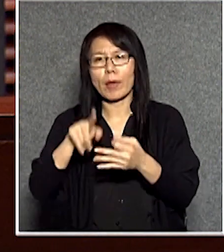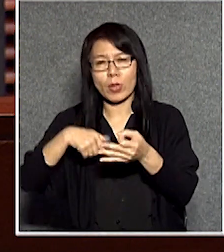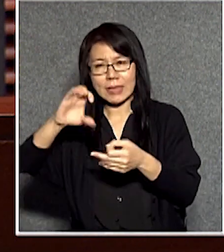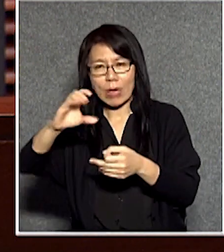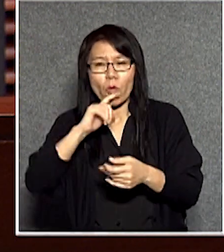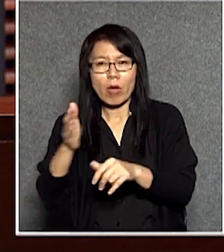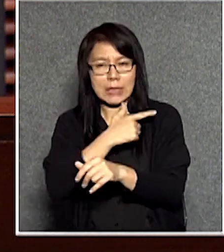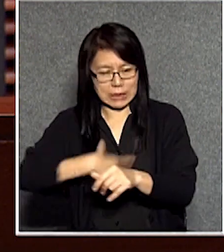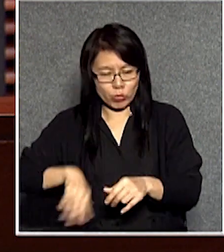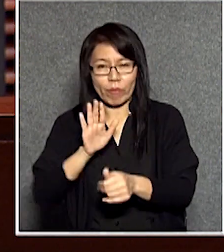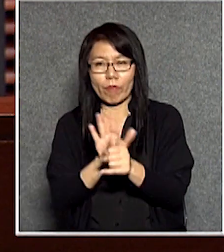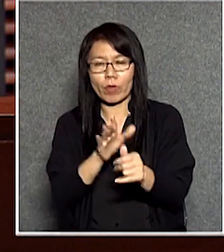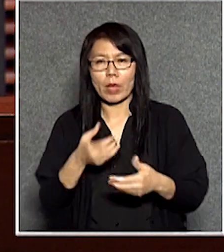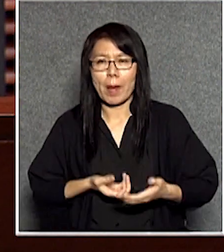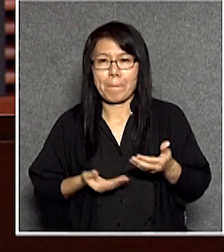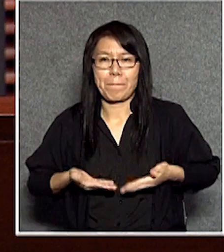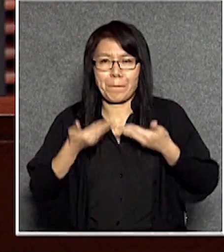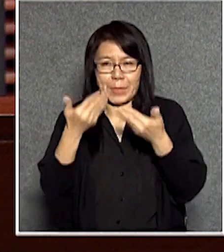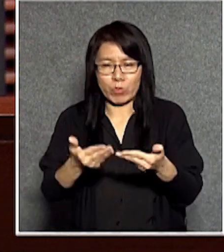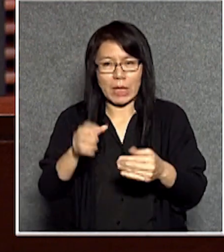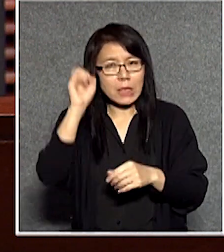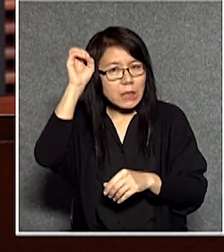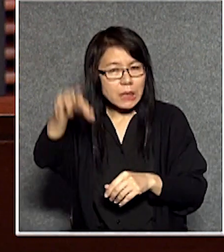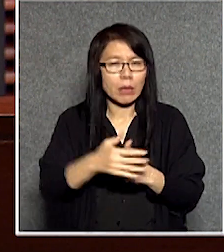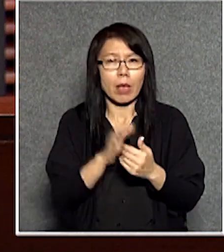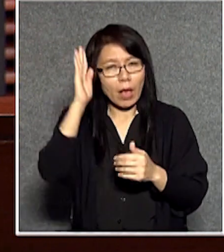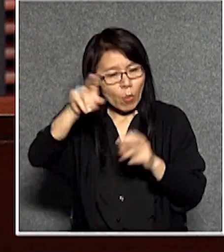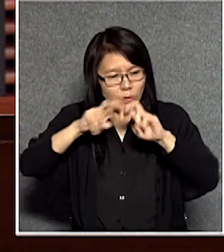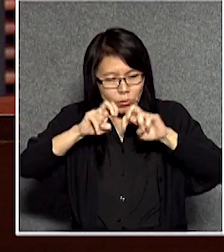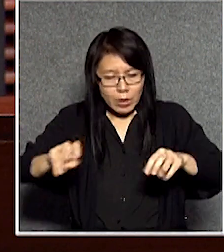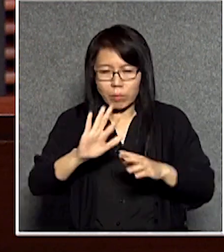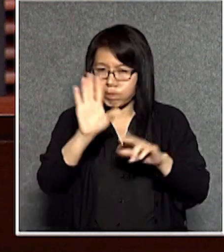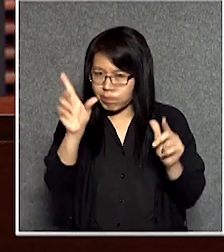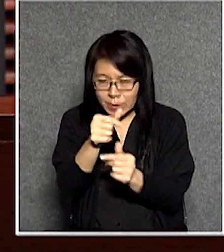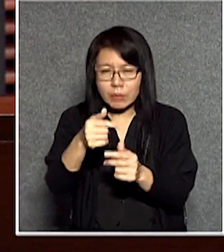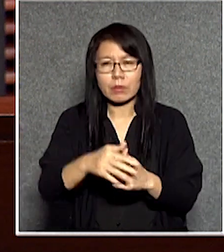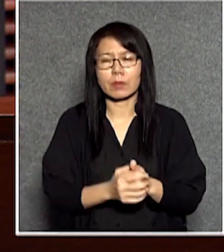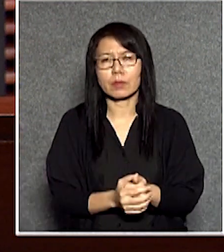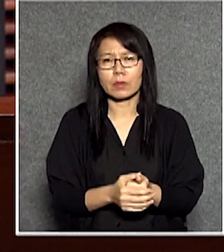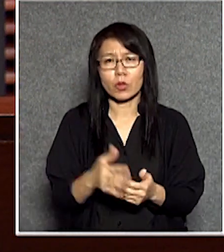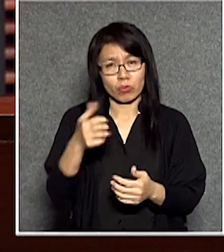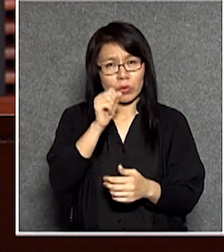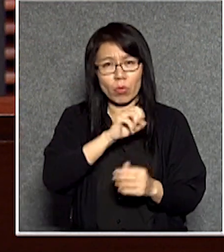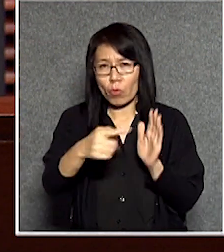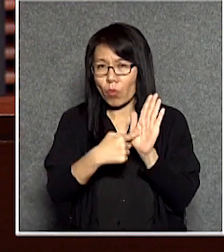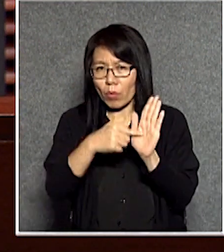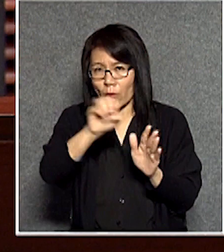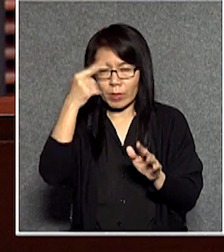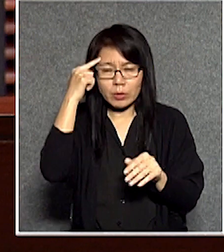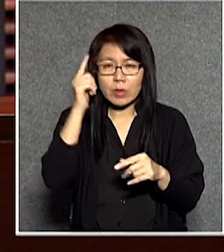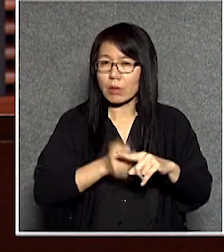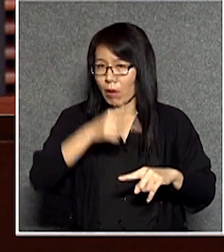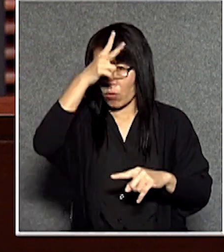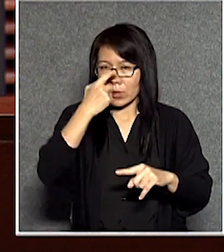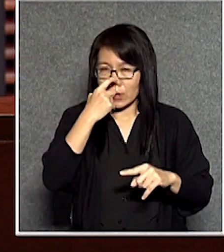向專責委員會表達意見，以確保調查更加全面。主席，我必須指出，縱使梁振英